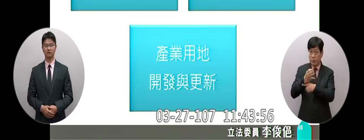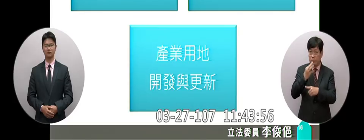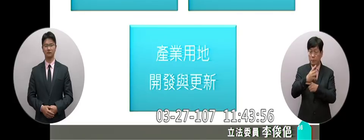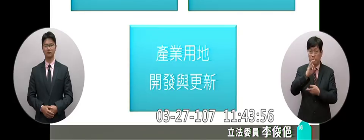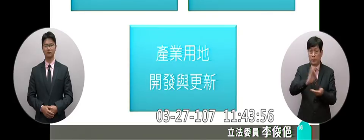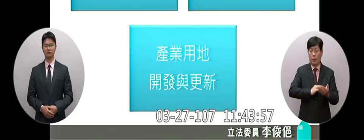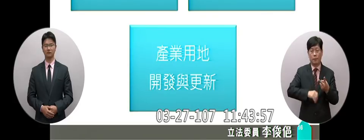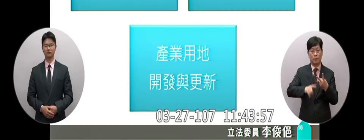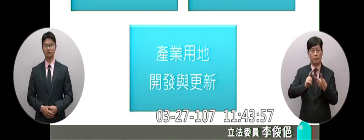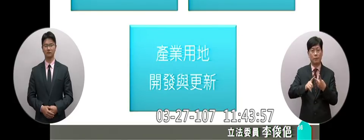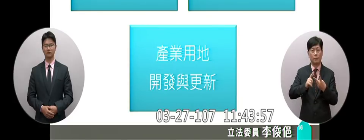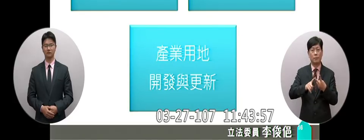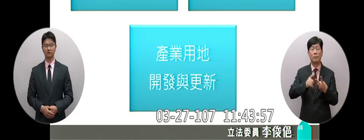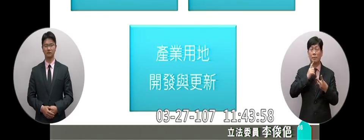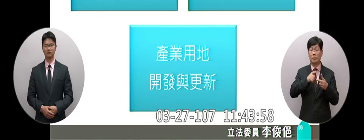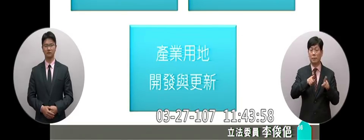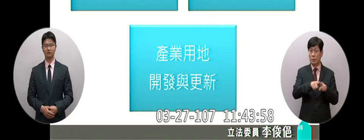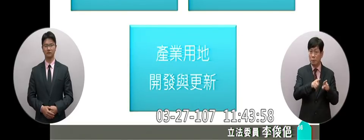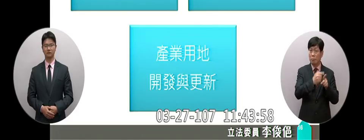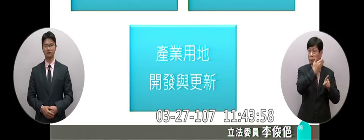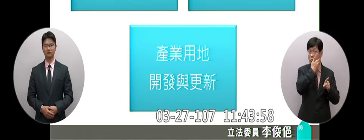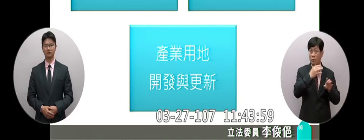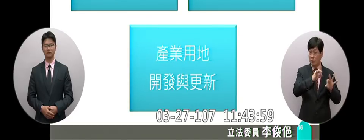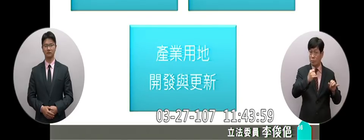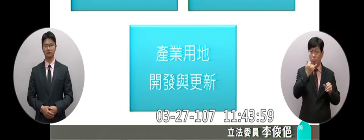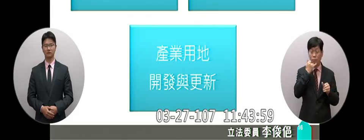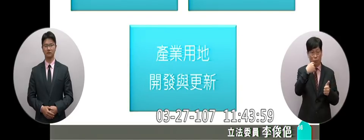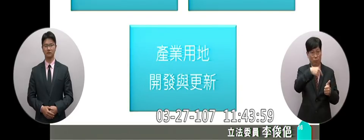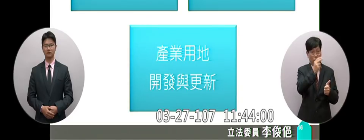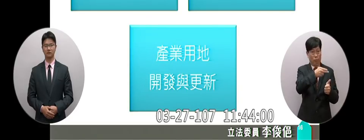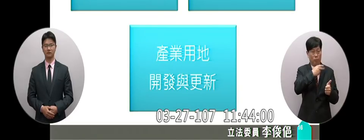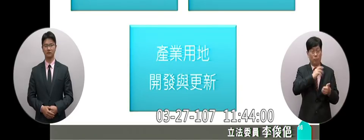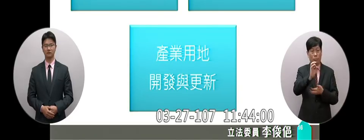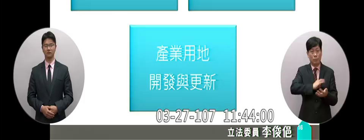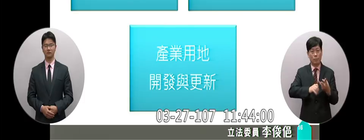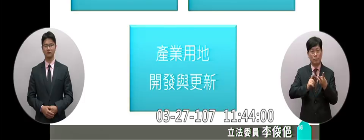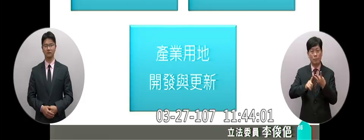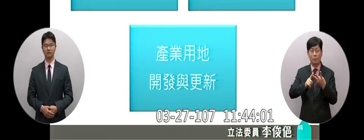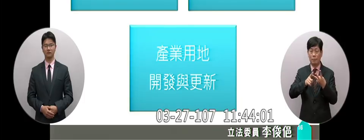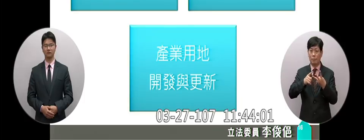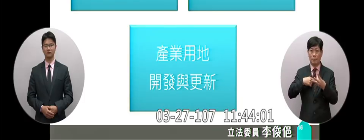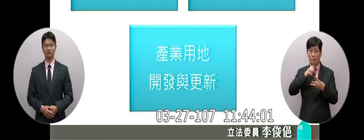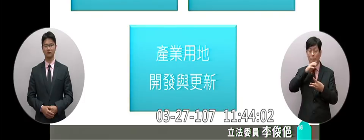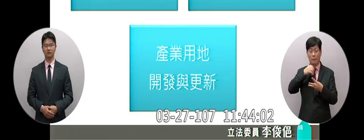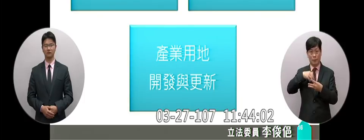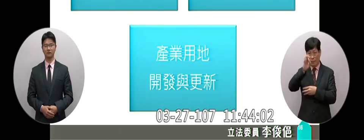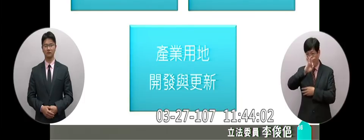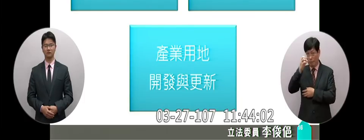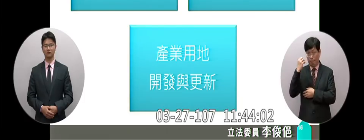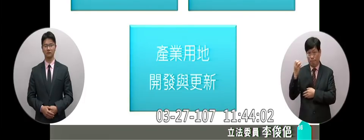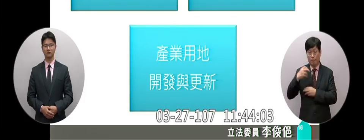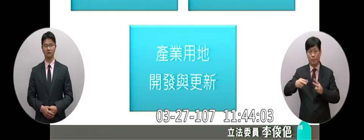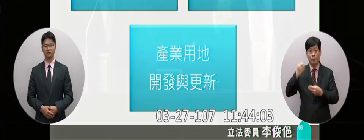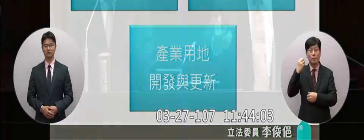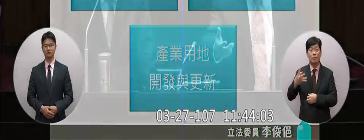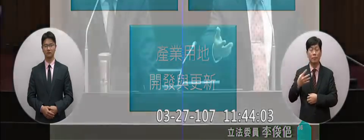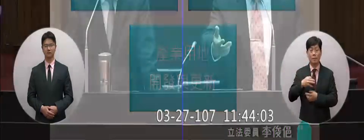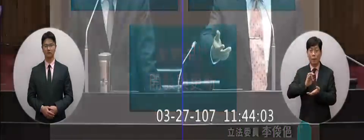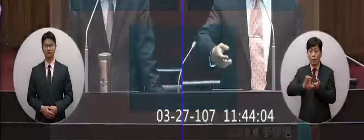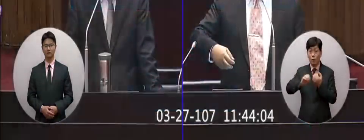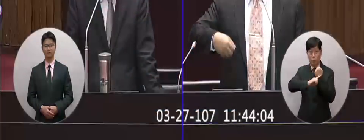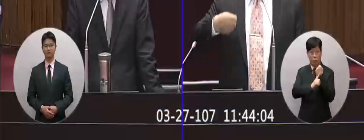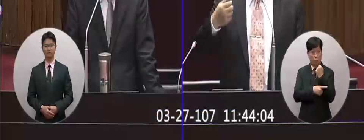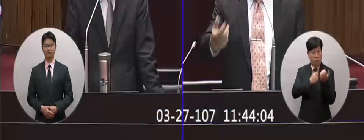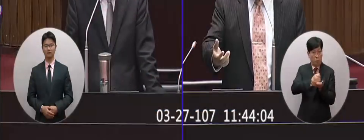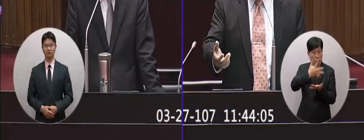哦，那第二个是针对民间的闲置土地可以辅导释出，那第三个就是产业用地的开发跟更新，包括用容积率